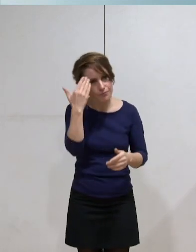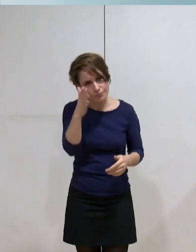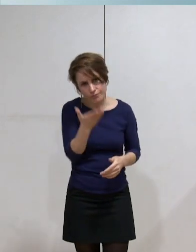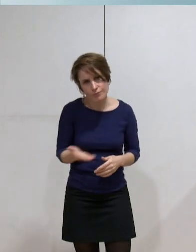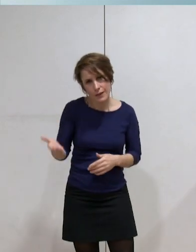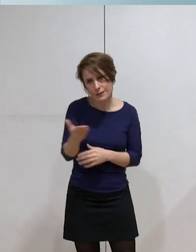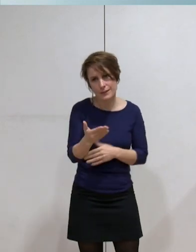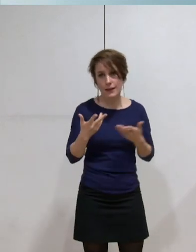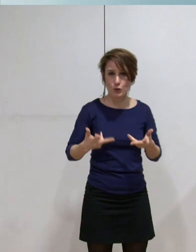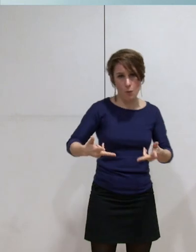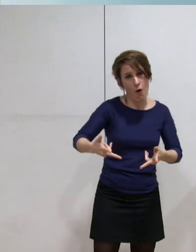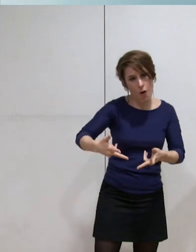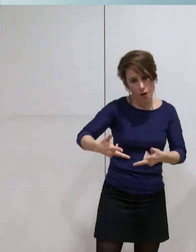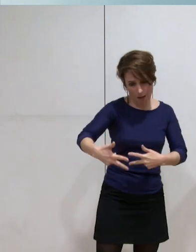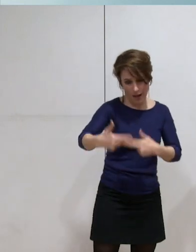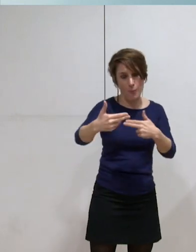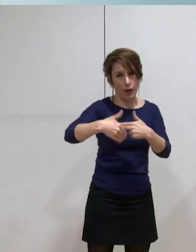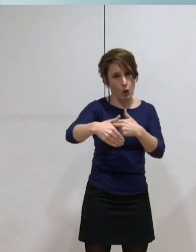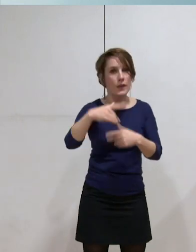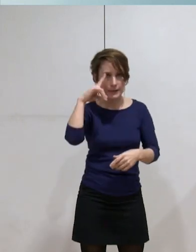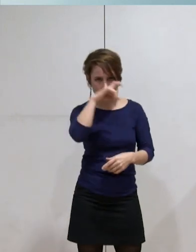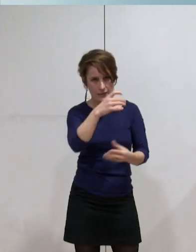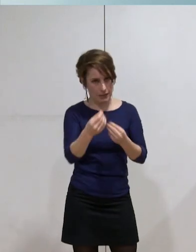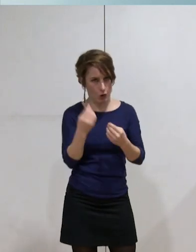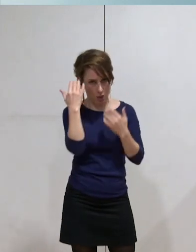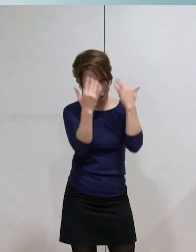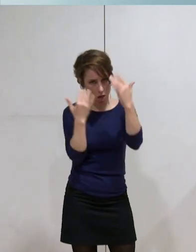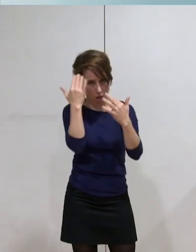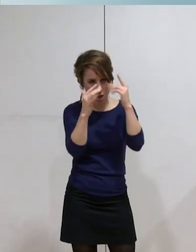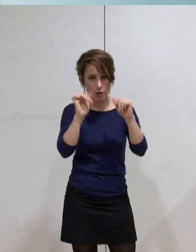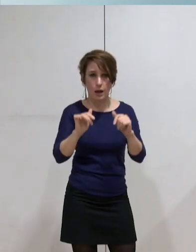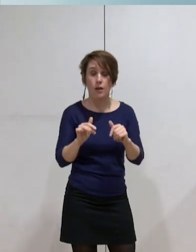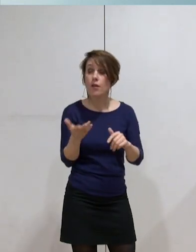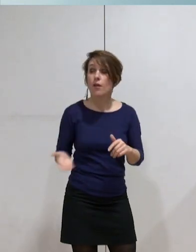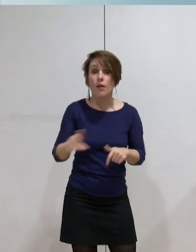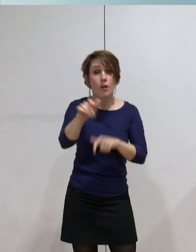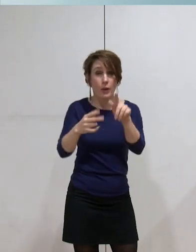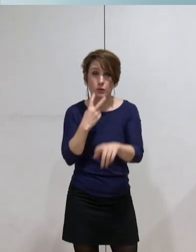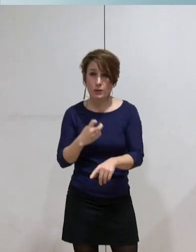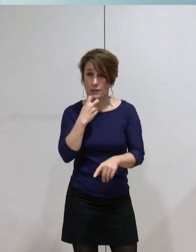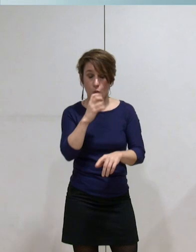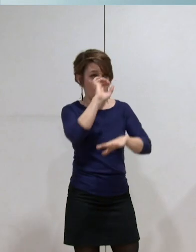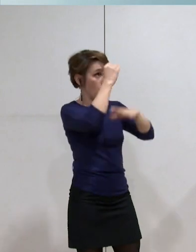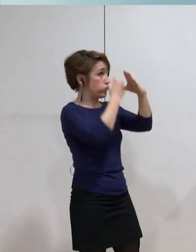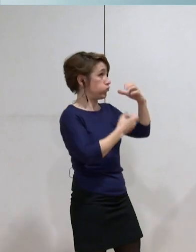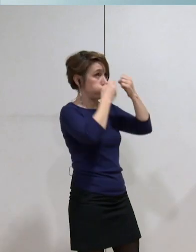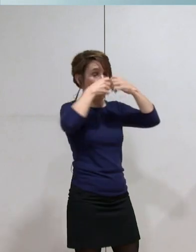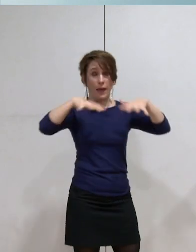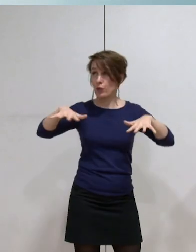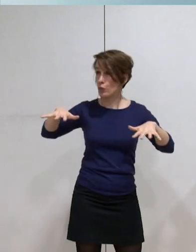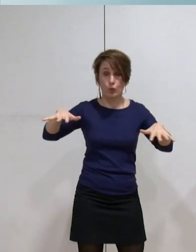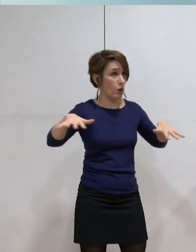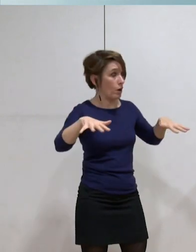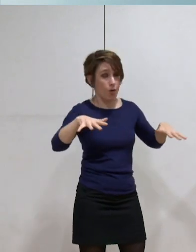traversons est dure elle est même inquiétante nos concitoyens sont perdus inquiets ils